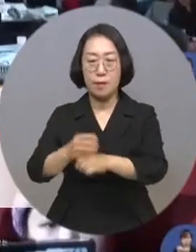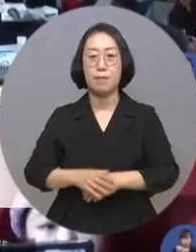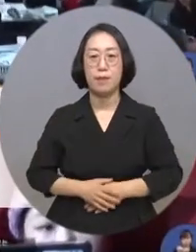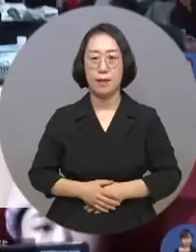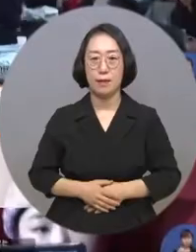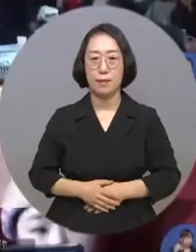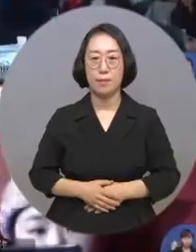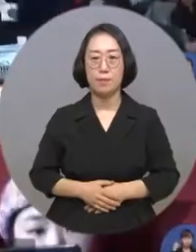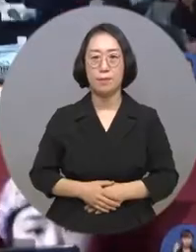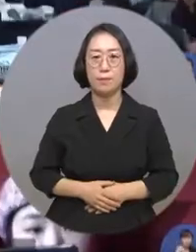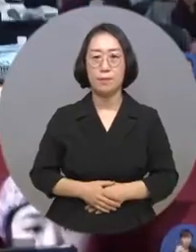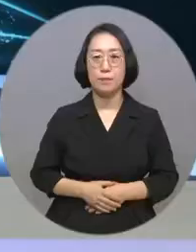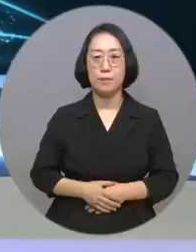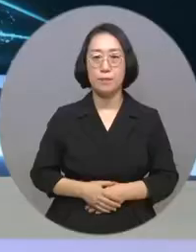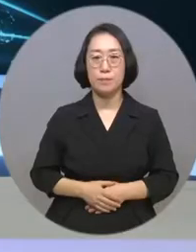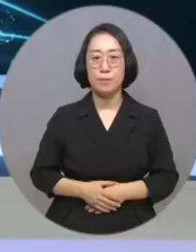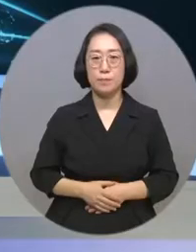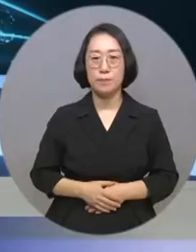뉴스 정두리입니다.